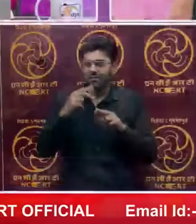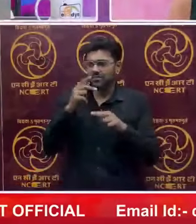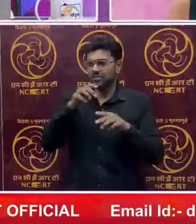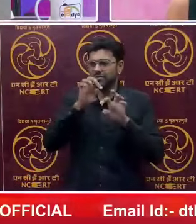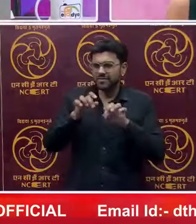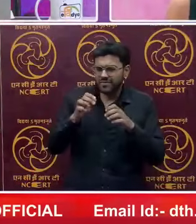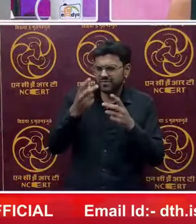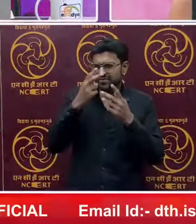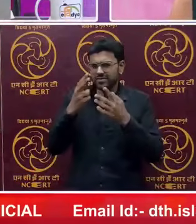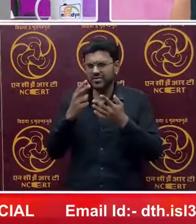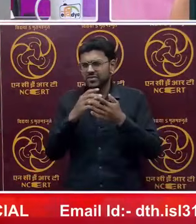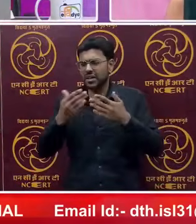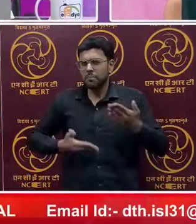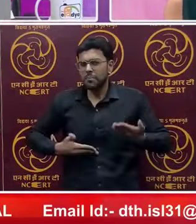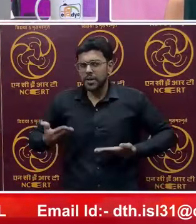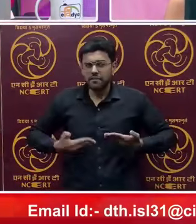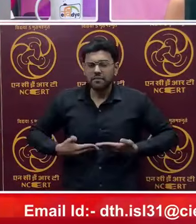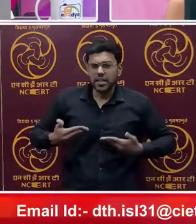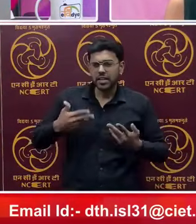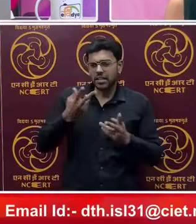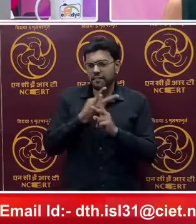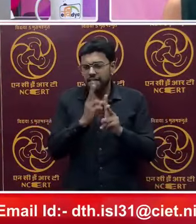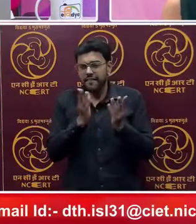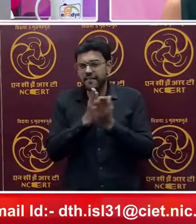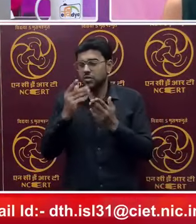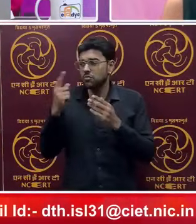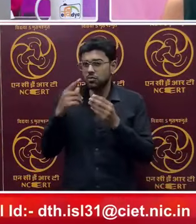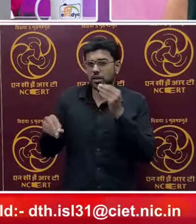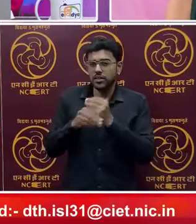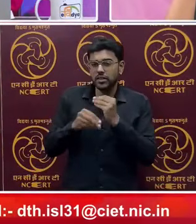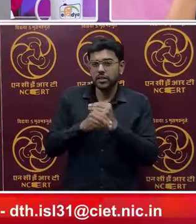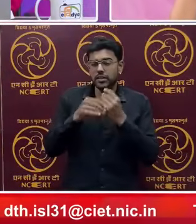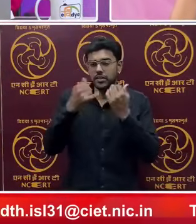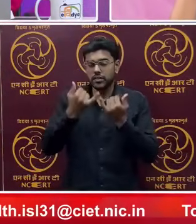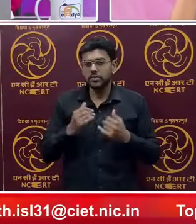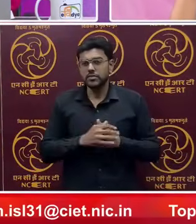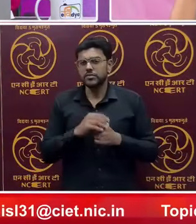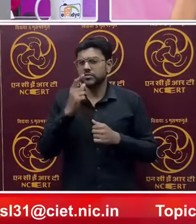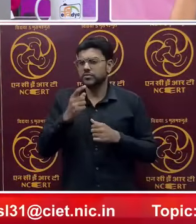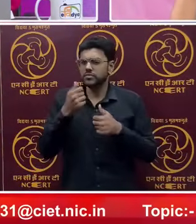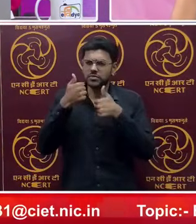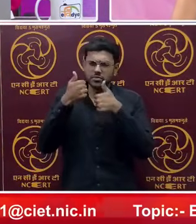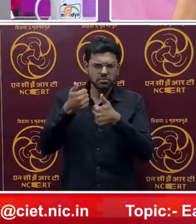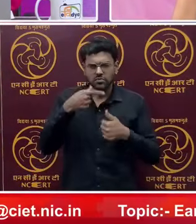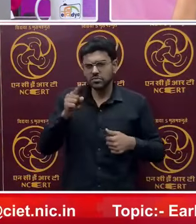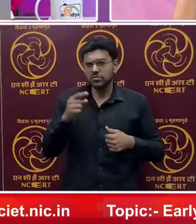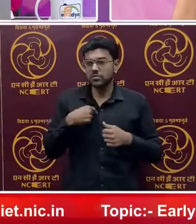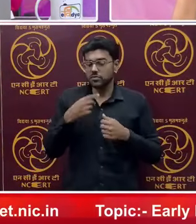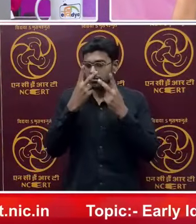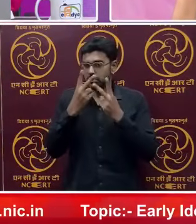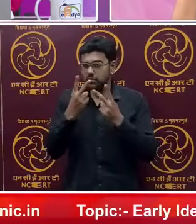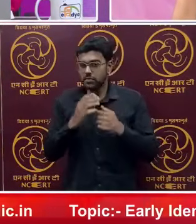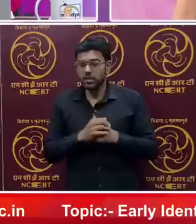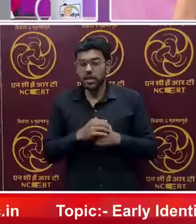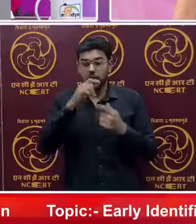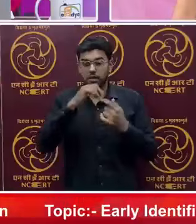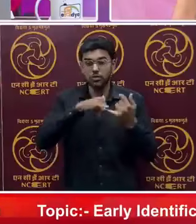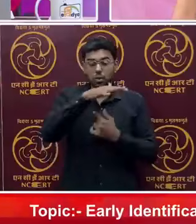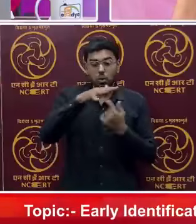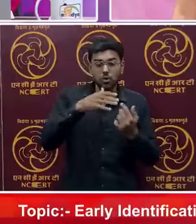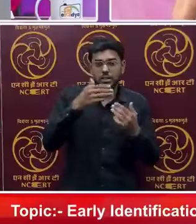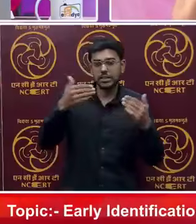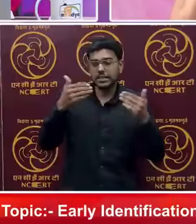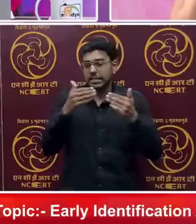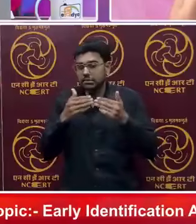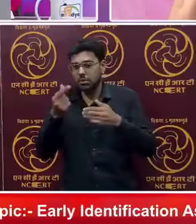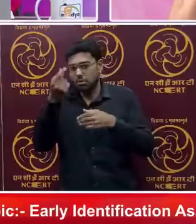many behavioral aspects that you've mentioned in the slide. Ma'am, you're absolutely right. So what I figured out कि उनके social interactions में